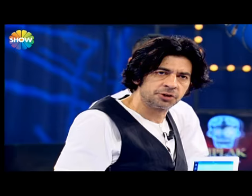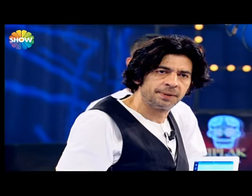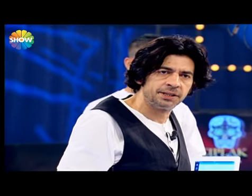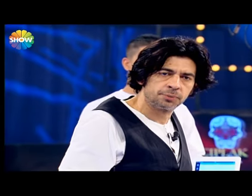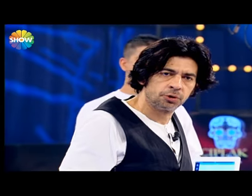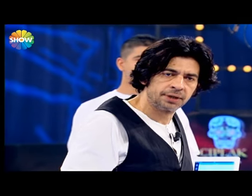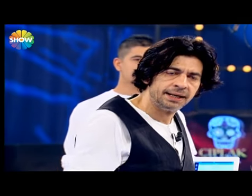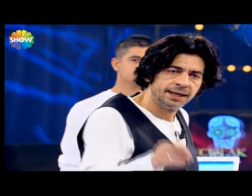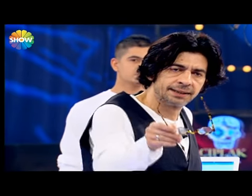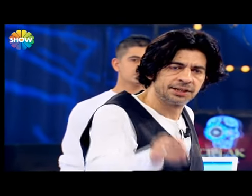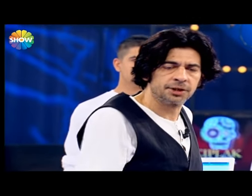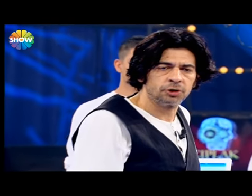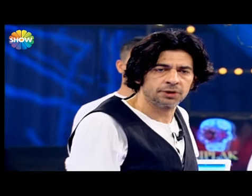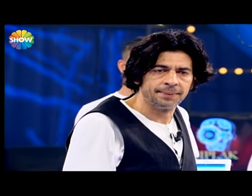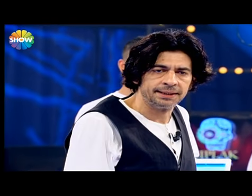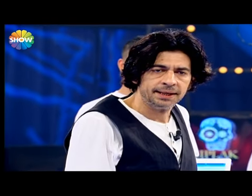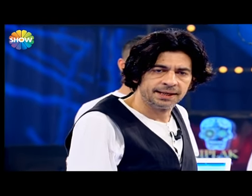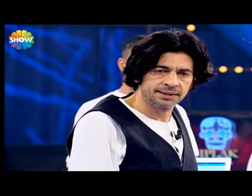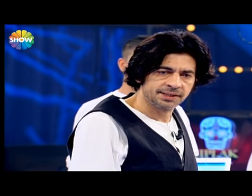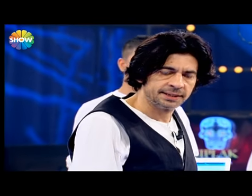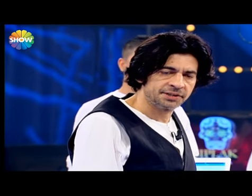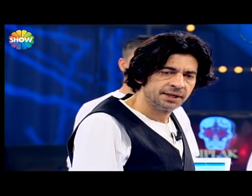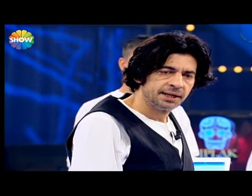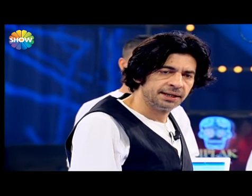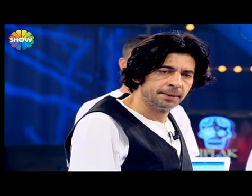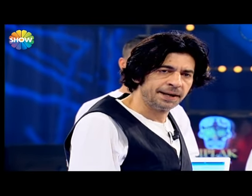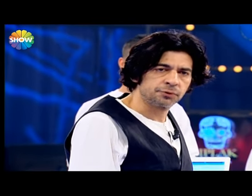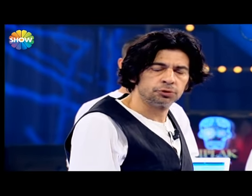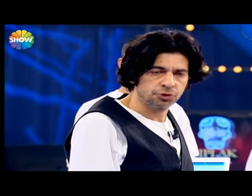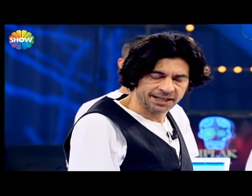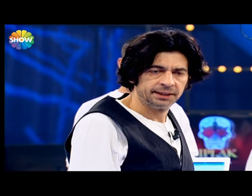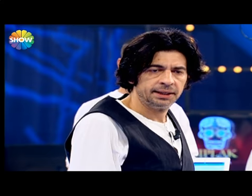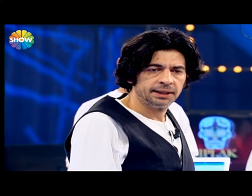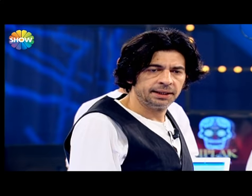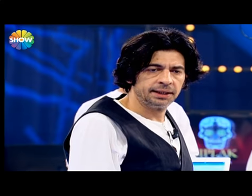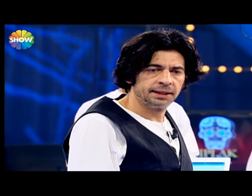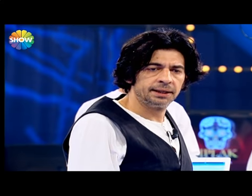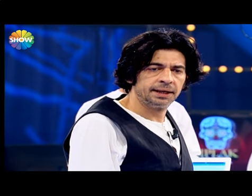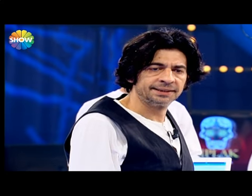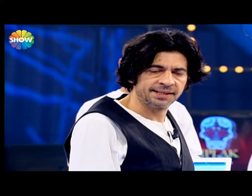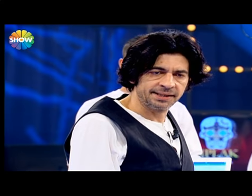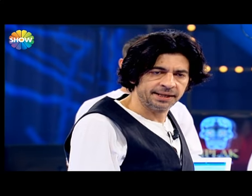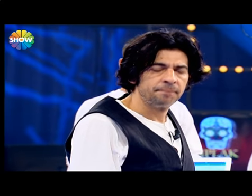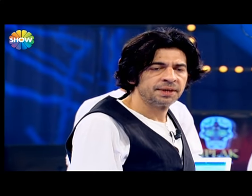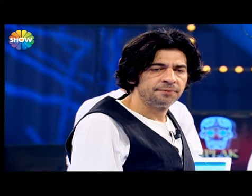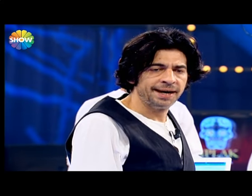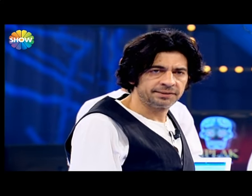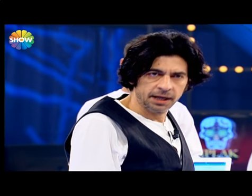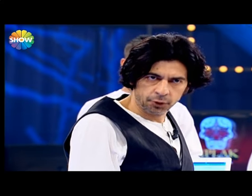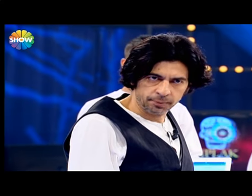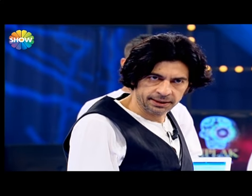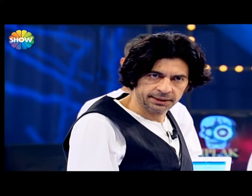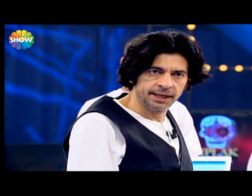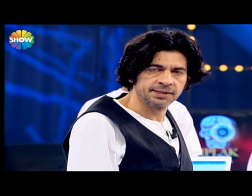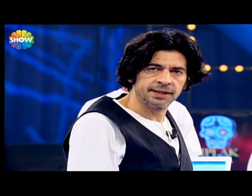ilgili tecrübeliyiz bu konuda. Arkadaşlarım ne olur hemen hazırlasınlar. Başvurulacak adresleri ve